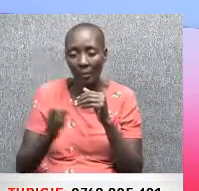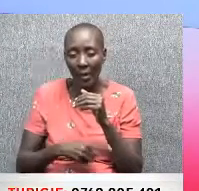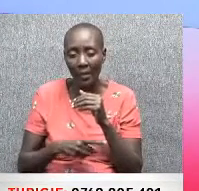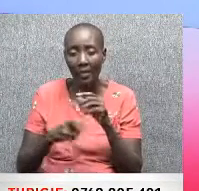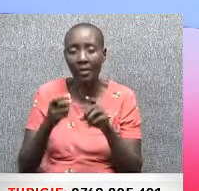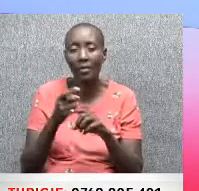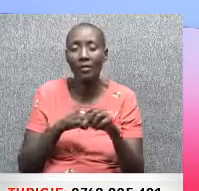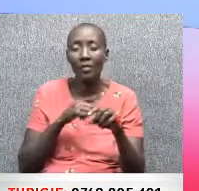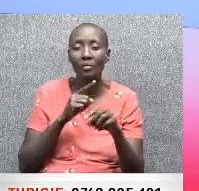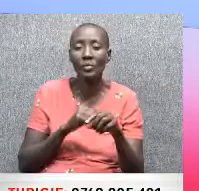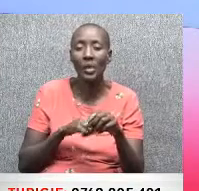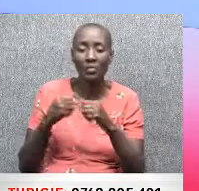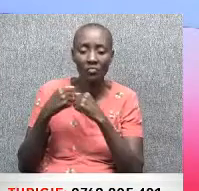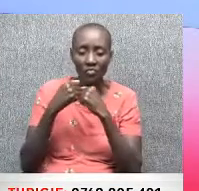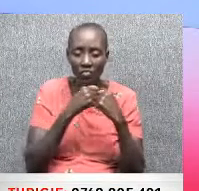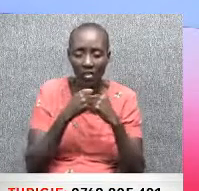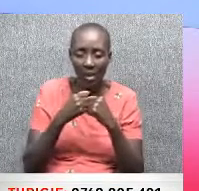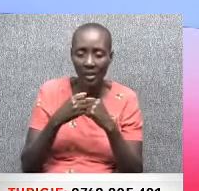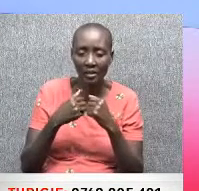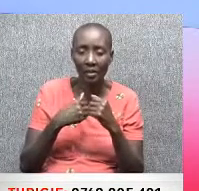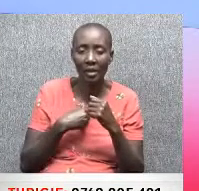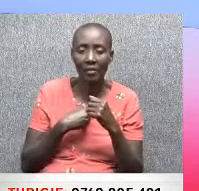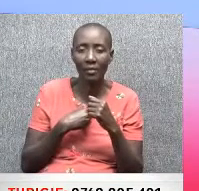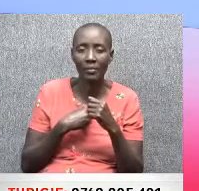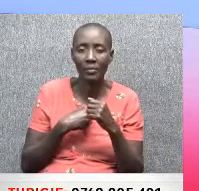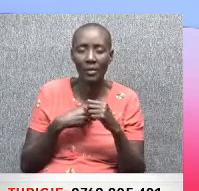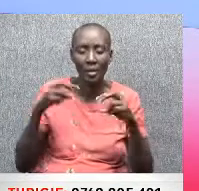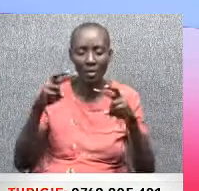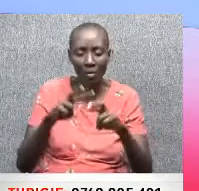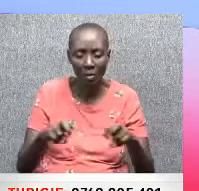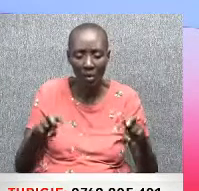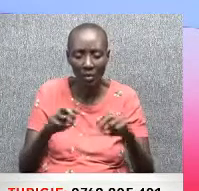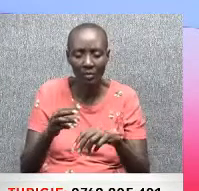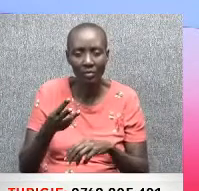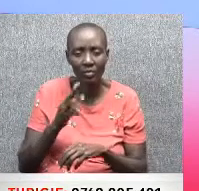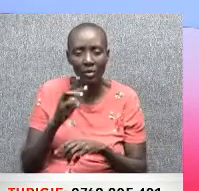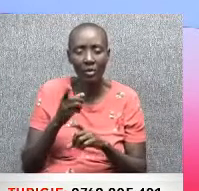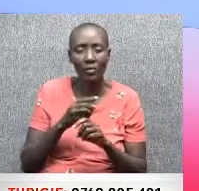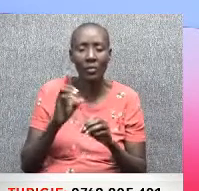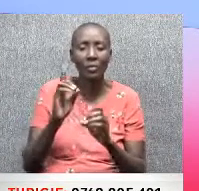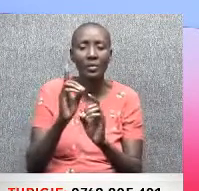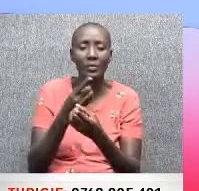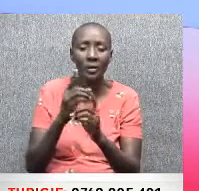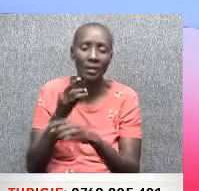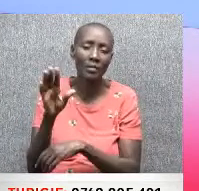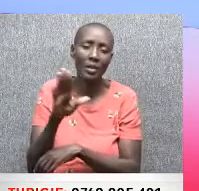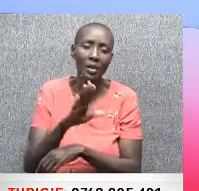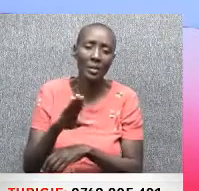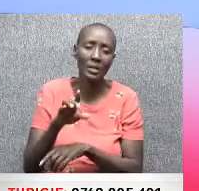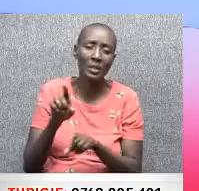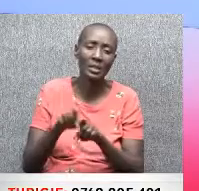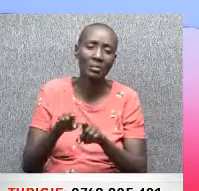majuzi wamelalamikia kusaka maji maeneo mbalimbali, huku wakishuhudia gharama kubwa ya bidhaa hiyo.